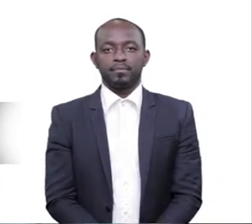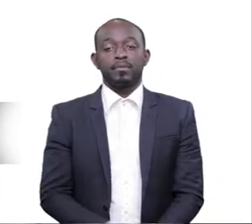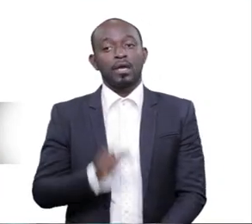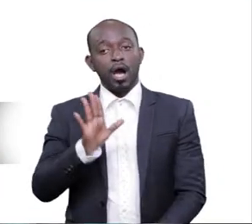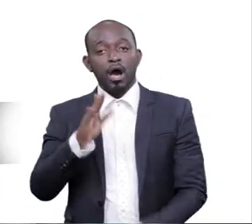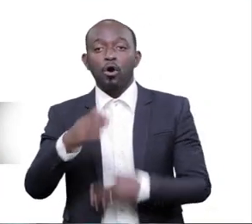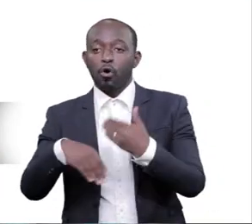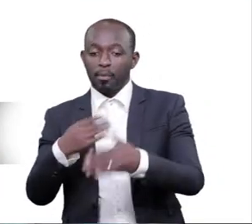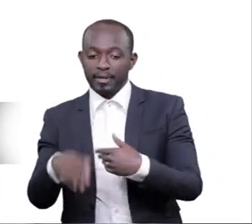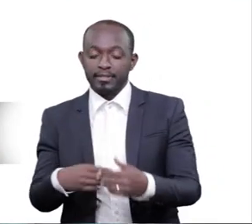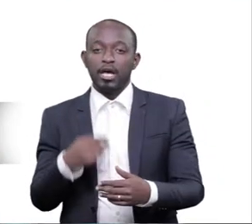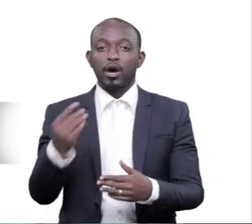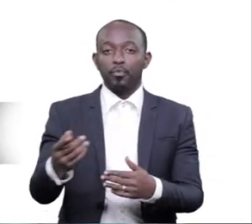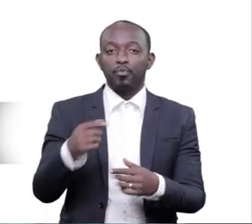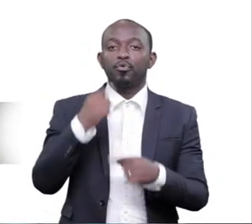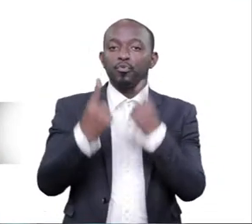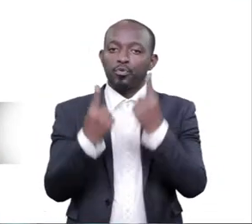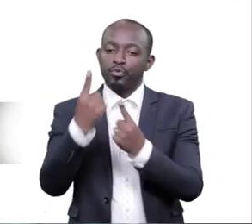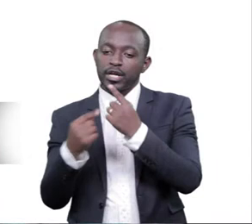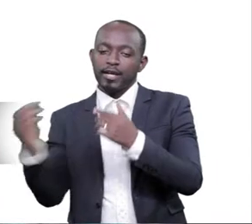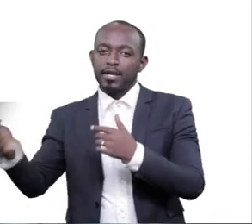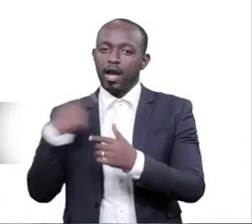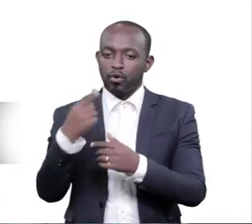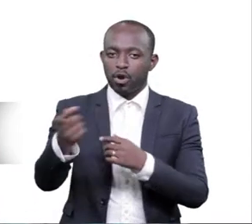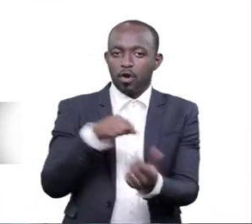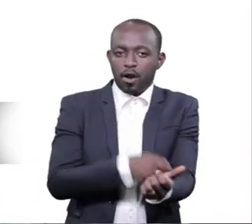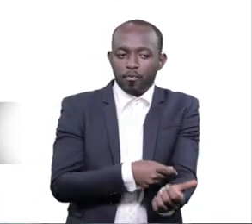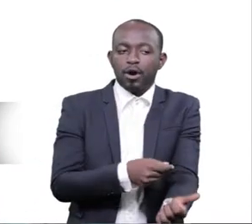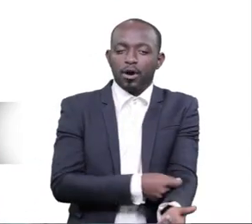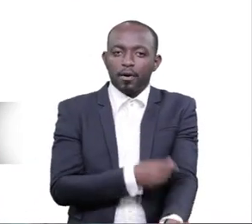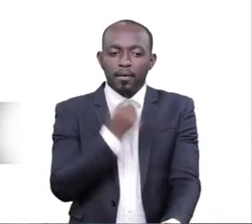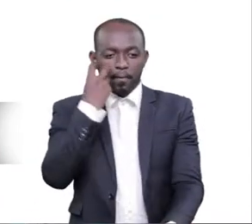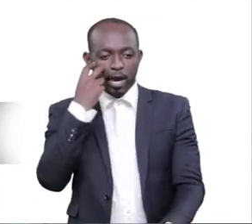nkazagenda mupimisha ngo narabikoze